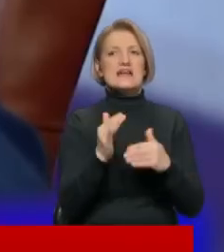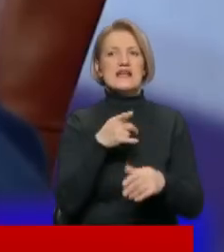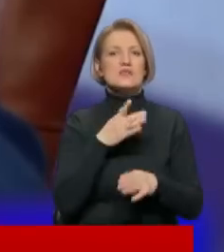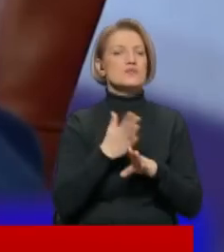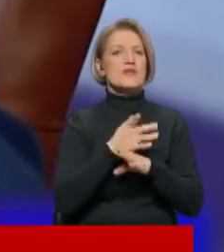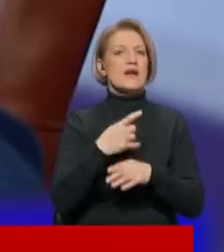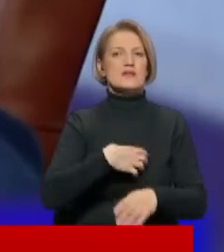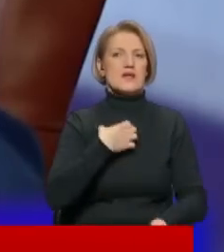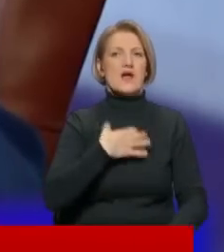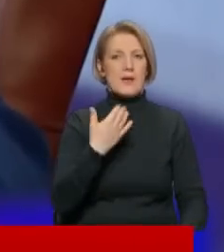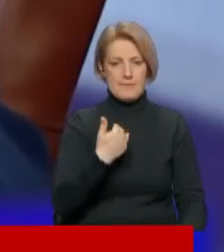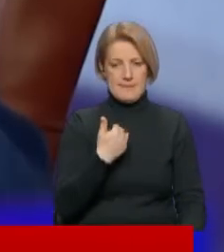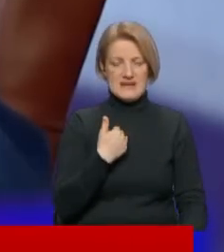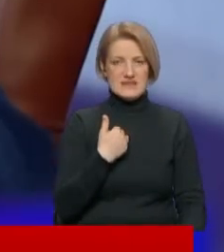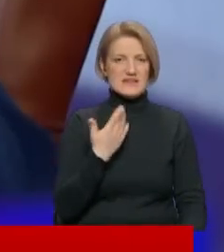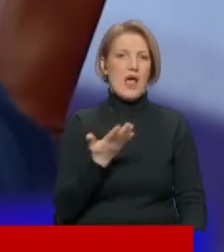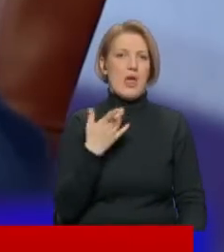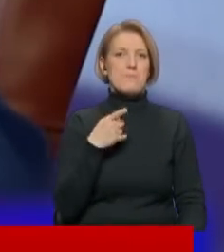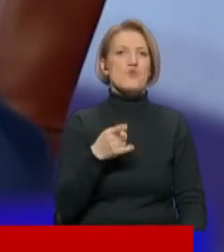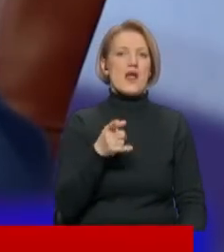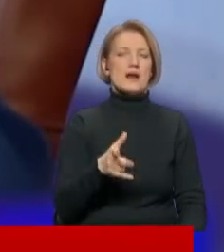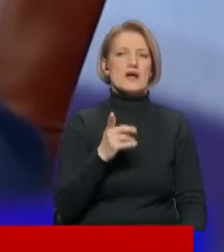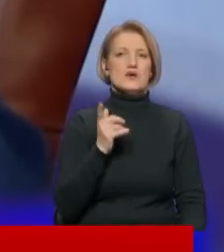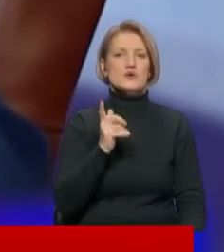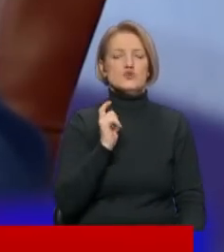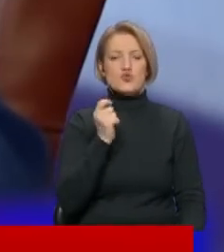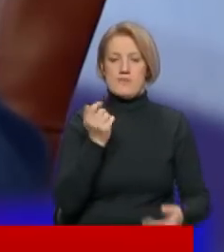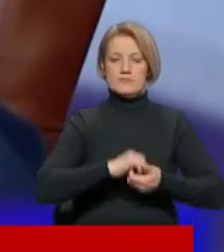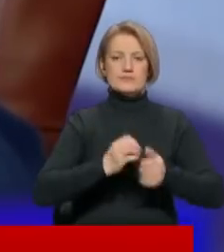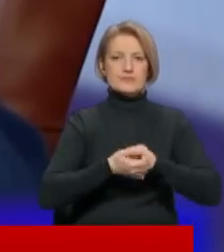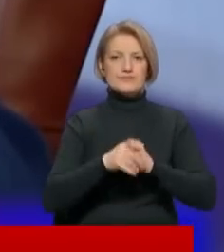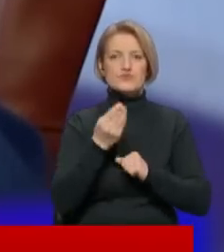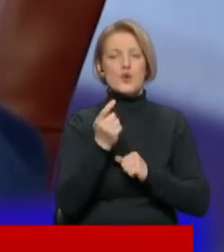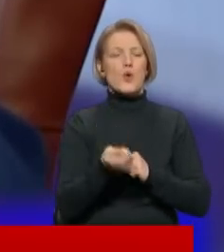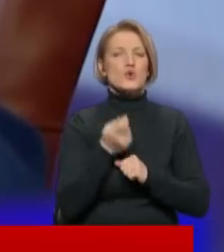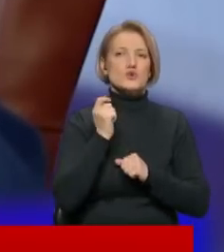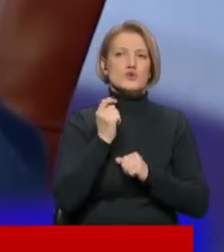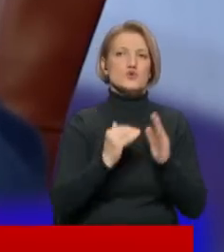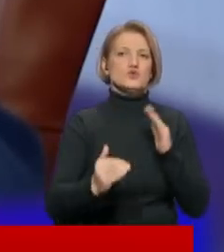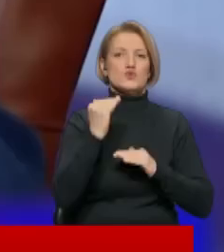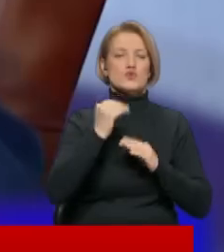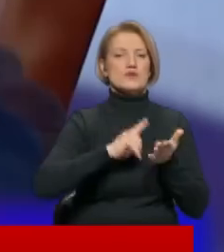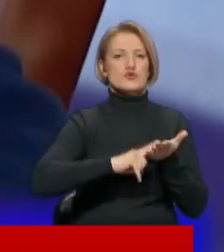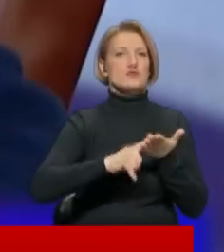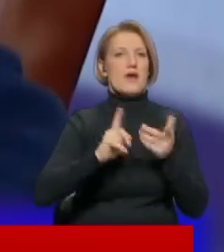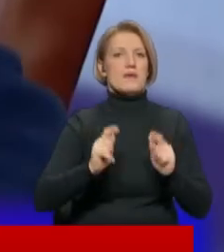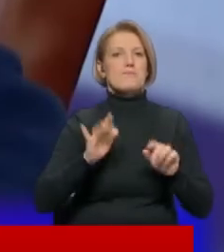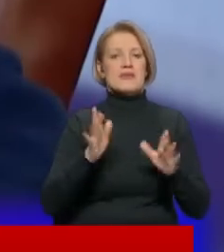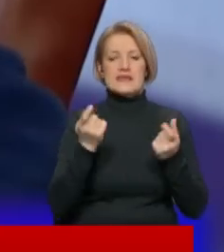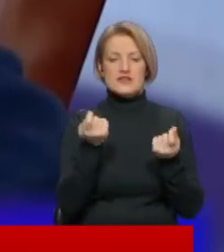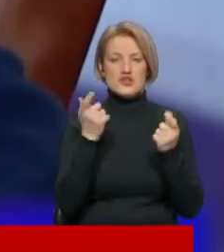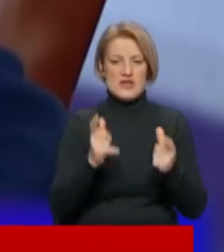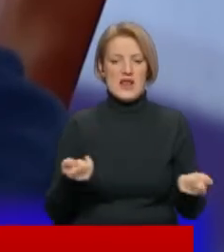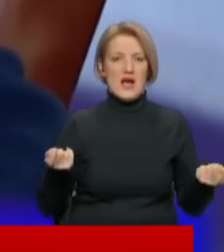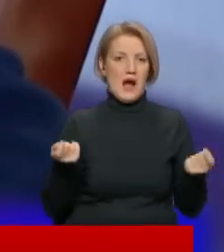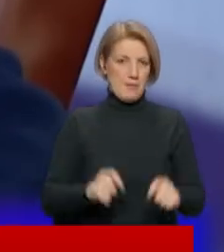Neden bunlar endişe ediyorlar bir Diyorlar ki biz zaten buralarda zor örgütlendik iki çok yüksek toplu sözleşmeleri yapamadık iş yerinin